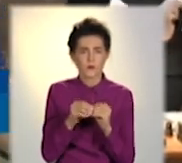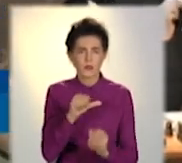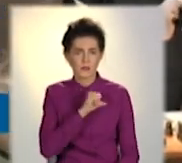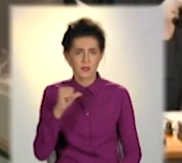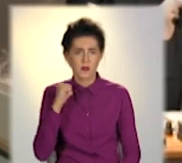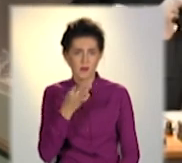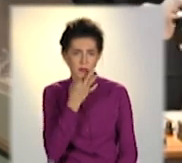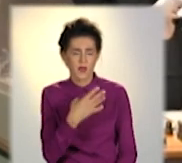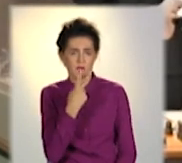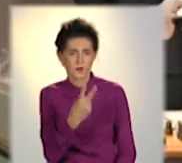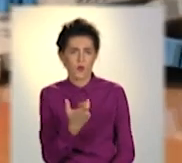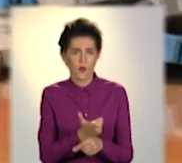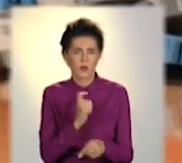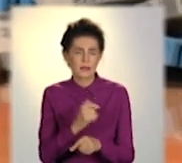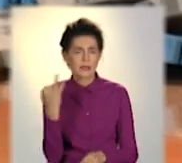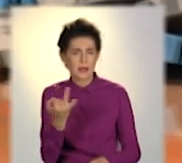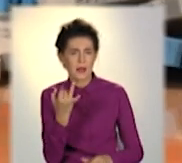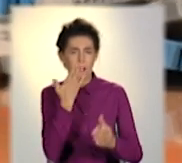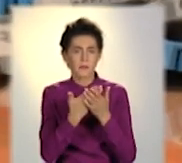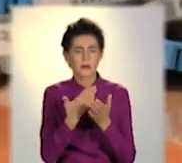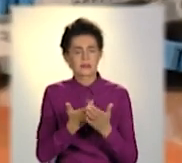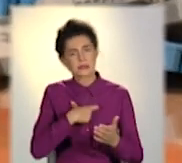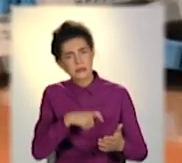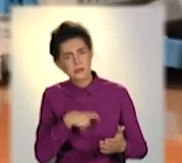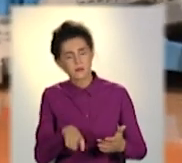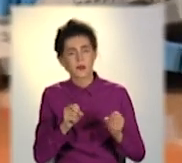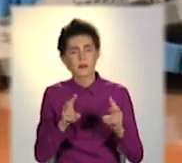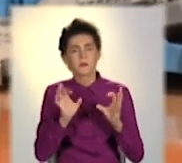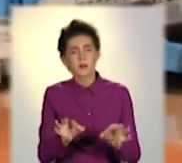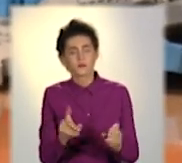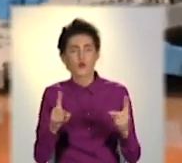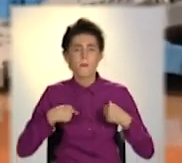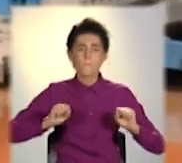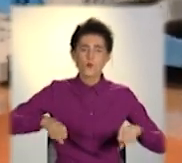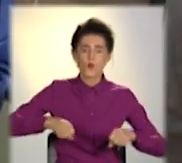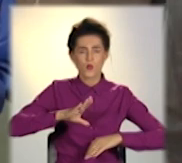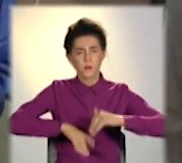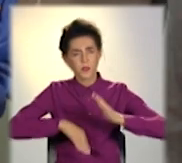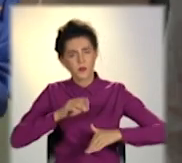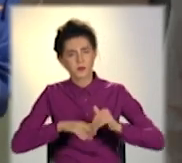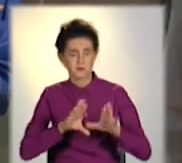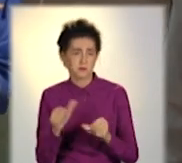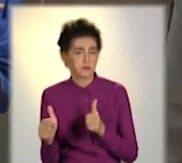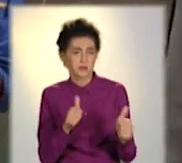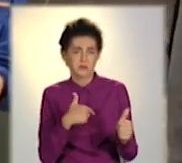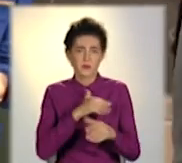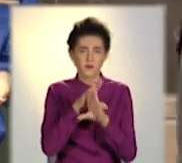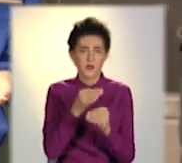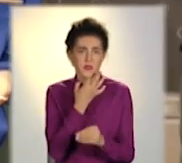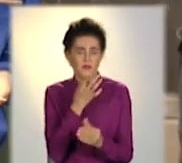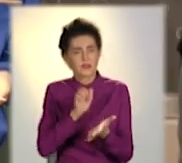собі прикольніше, так, інтересніше. Показати себе, перевірити, на що я здатен, ну і так далі. Це класно, зайняти якесь